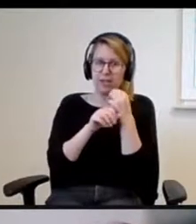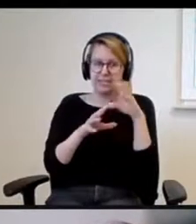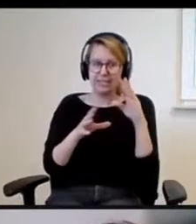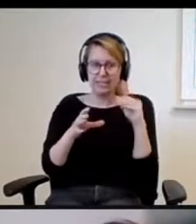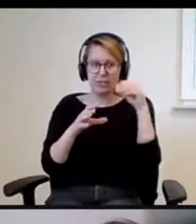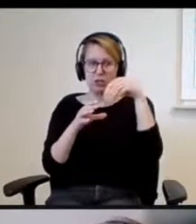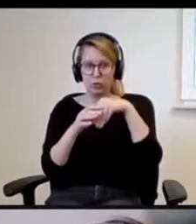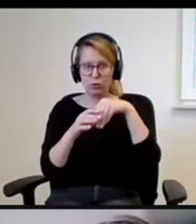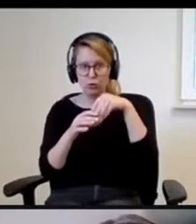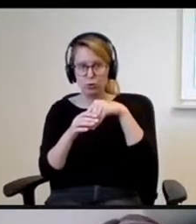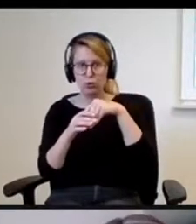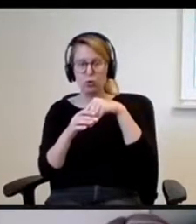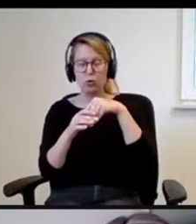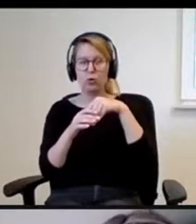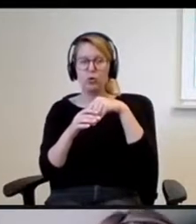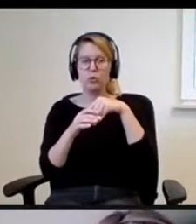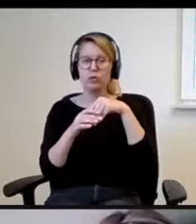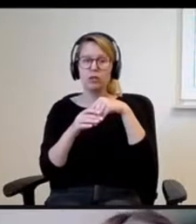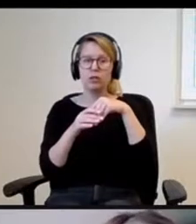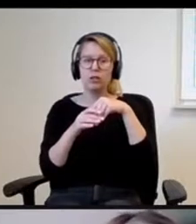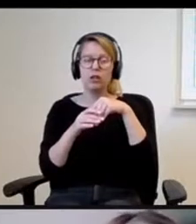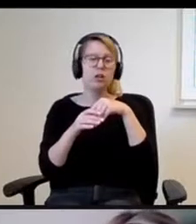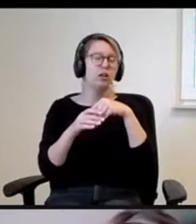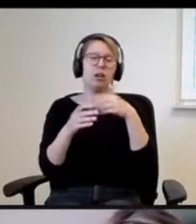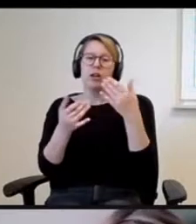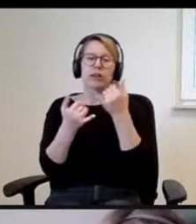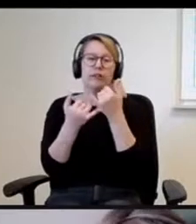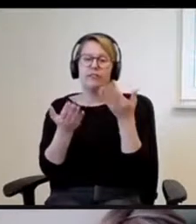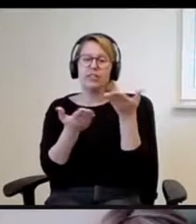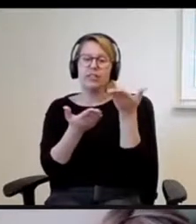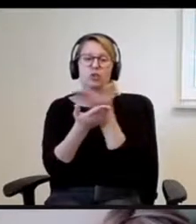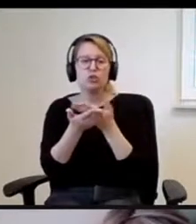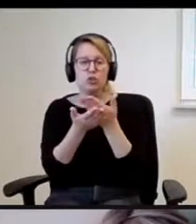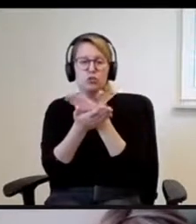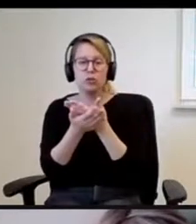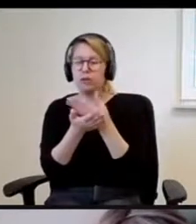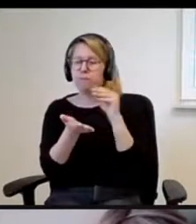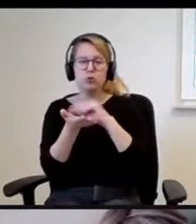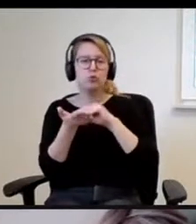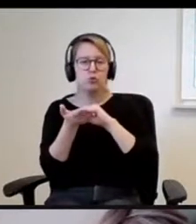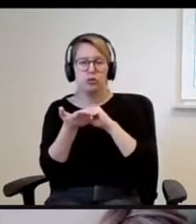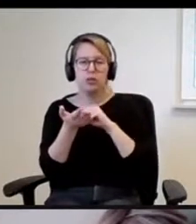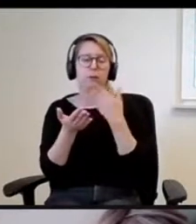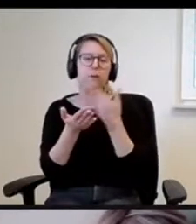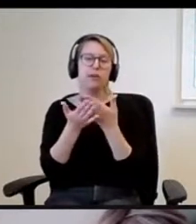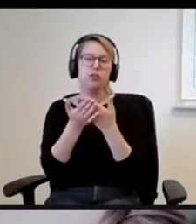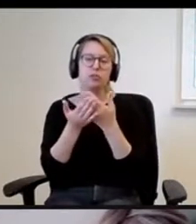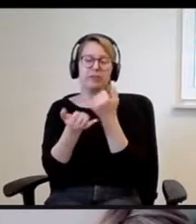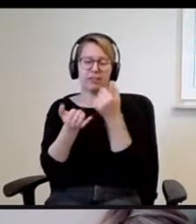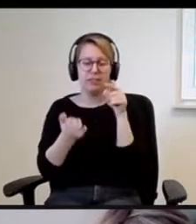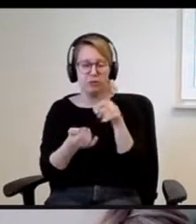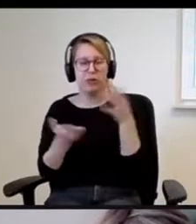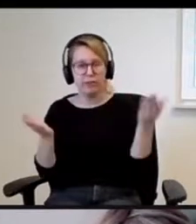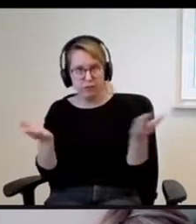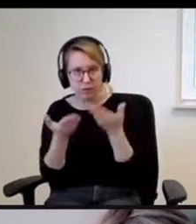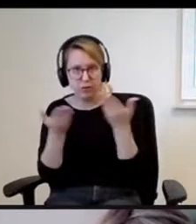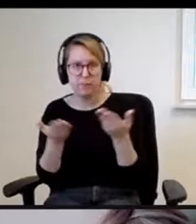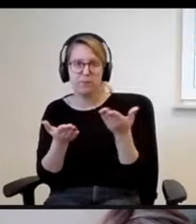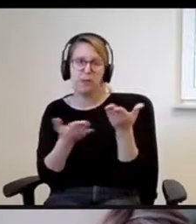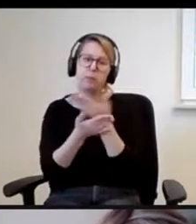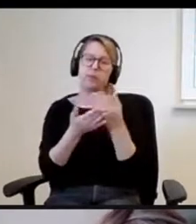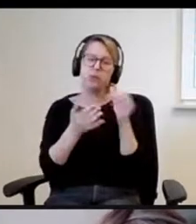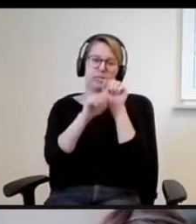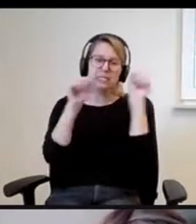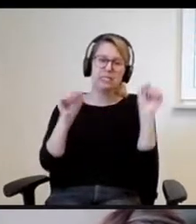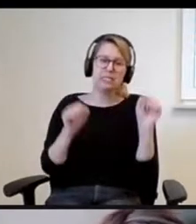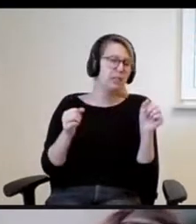sont plus ou moins les États membres qui gèrent leur système scolaire. Est-ce qu'il y a dans votre stratégie, dans les pensées de la Commission,